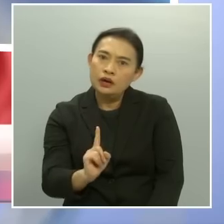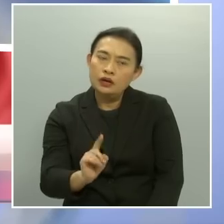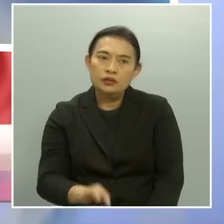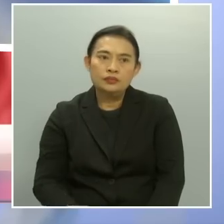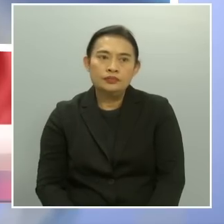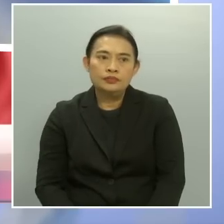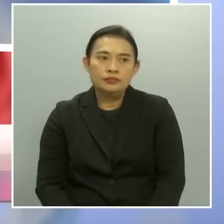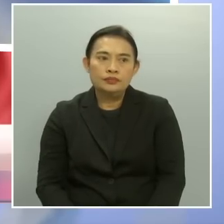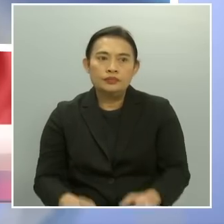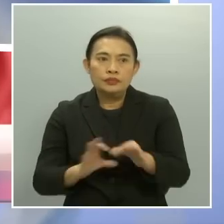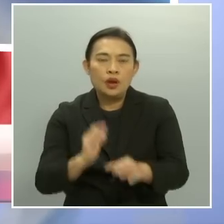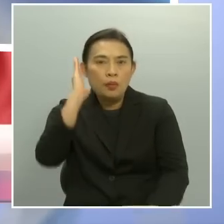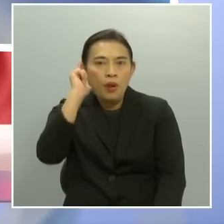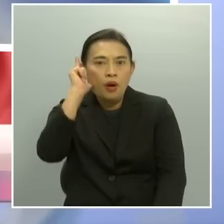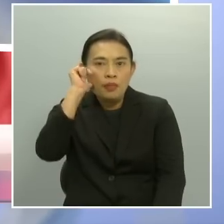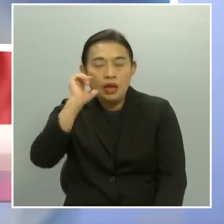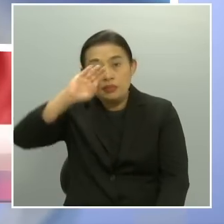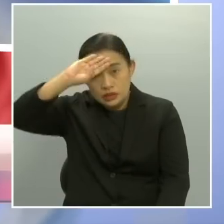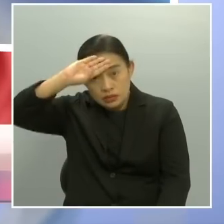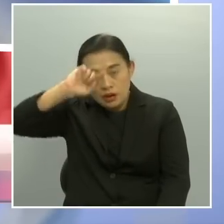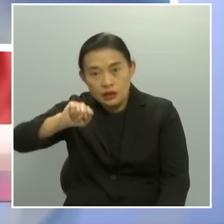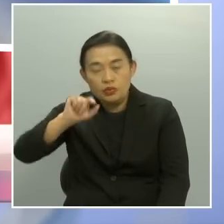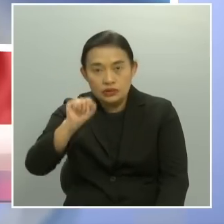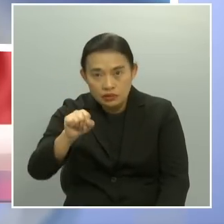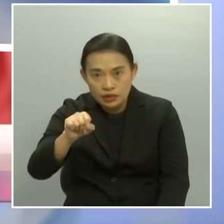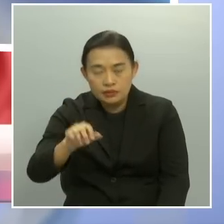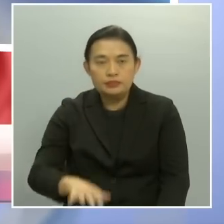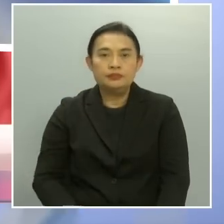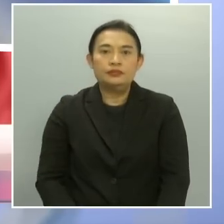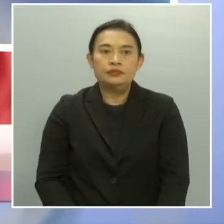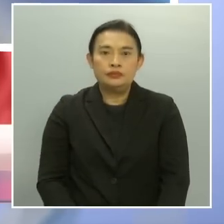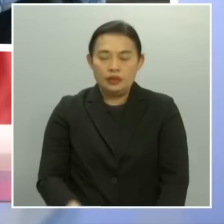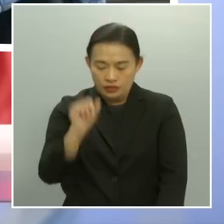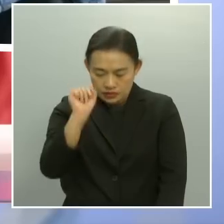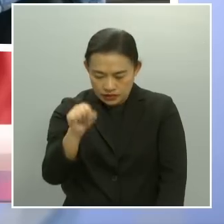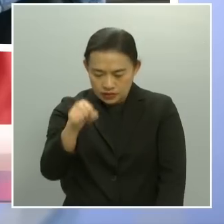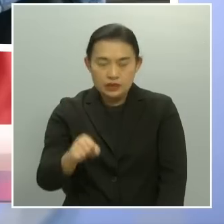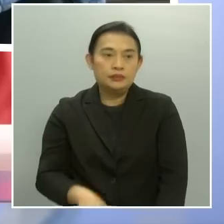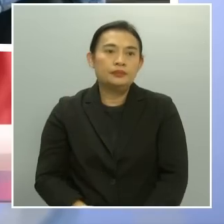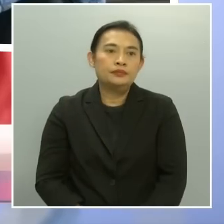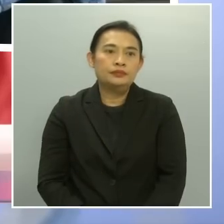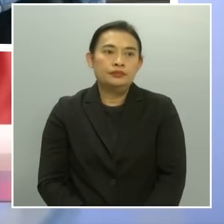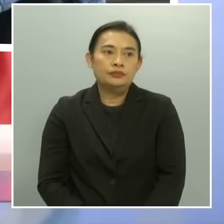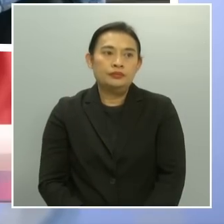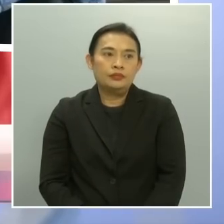ของคุณพ่อคุณแม่ไม่สบายด้วยนี่เท็จจริงประการใดฮะ ใช่ค่ะใช่ค่ะเพราะว่า ที่น้องทราบเพิ่งจะท